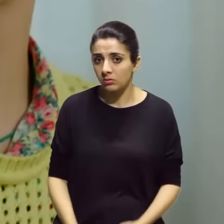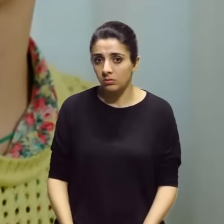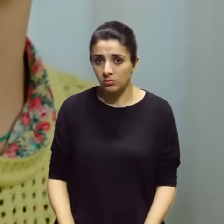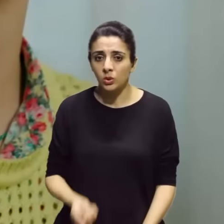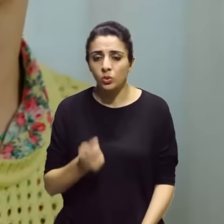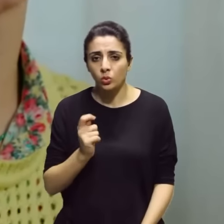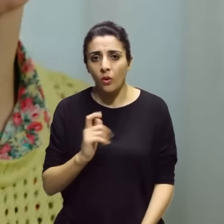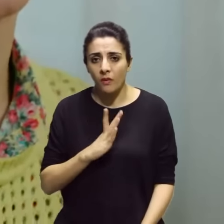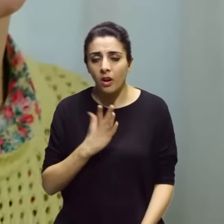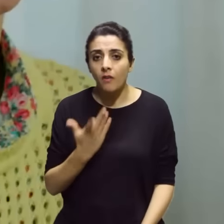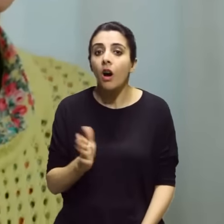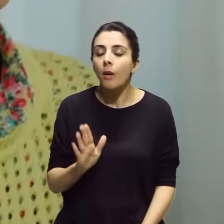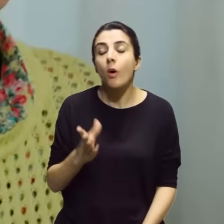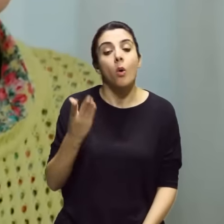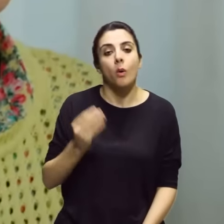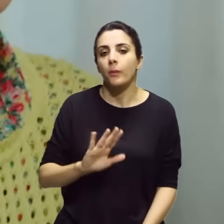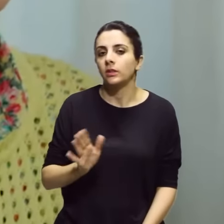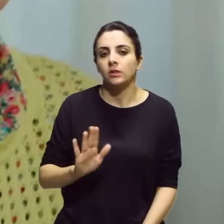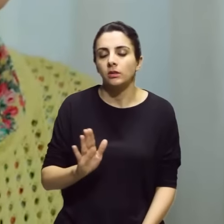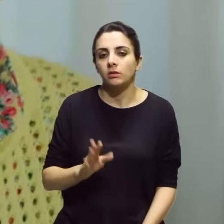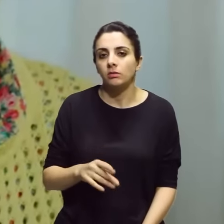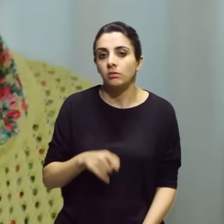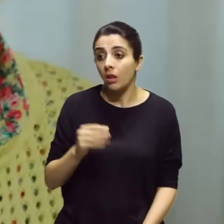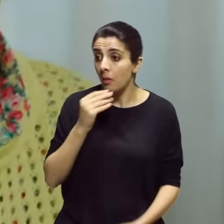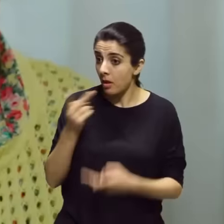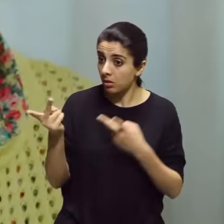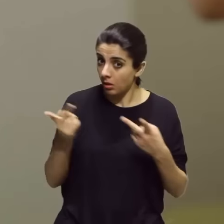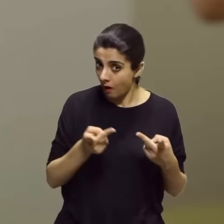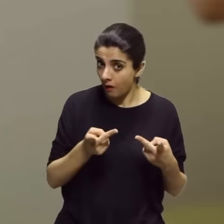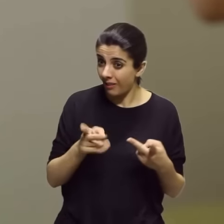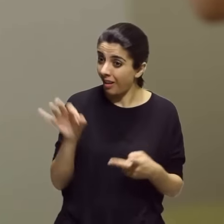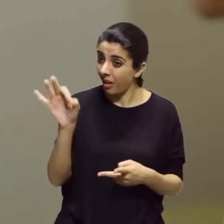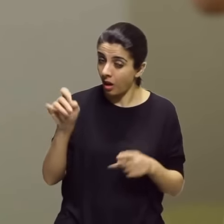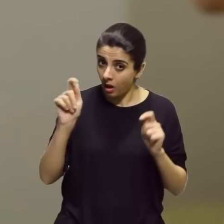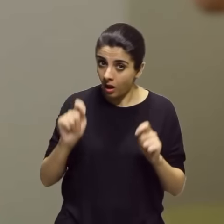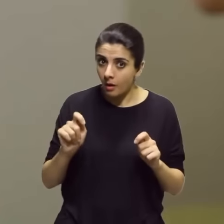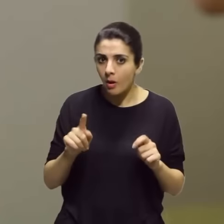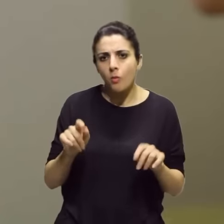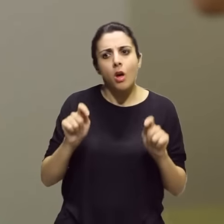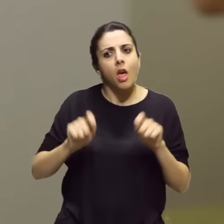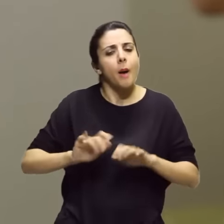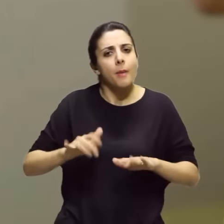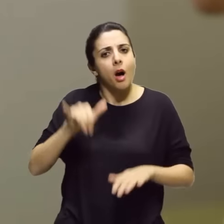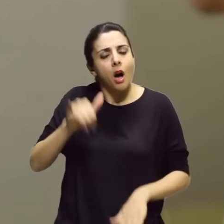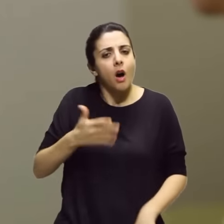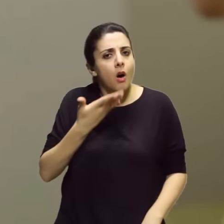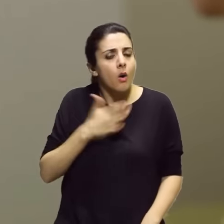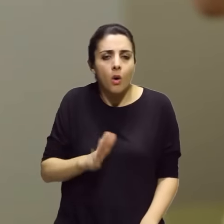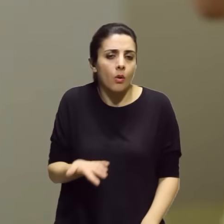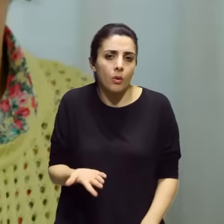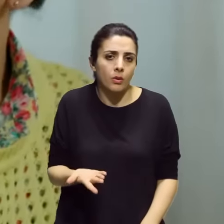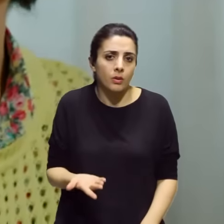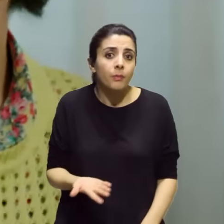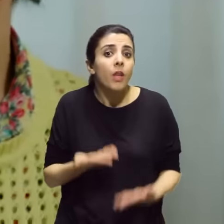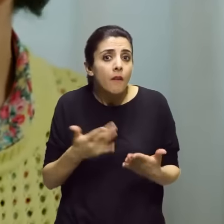Evet, zor. Ama olmaz yani. Seni yemeğe çağıracaklar, sınayacaklar. Kimse kimseye böyle bir şey yapamaz canım. Kimsenin böyle bir şey yapmaya hakkı